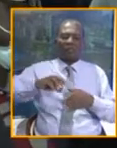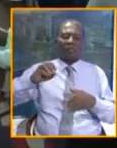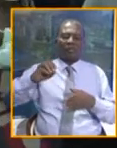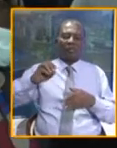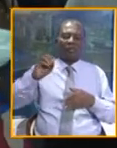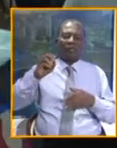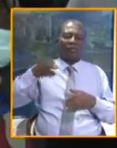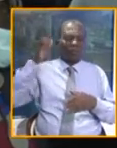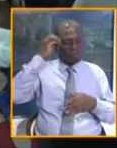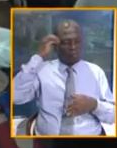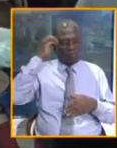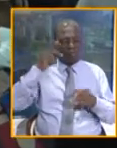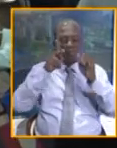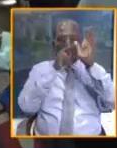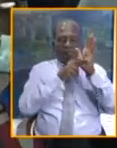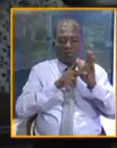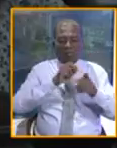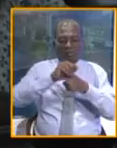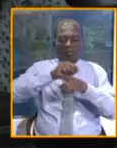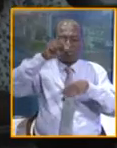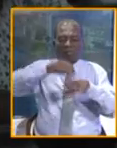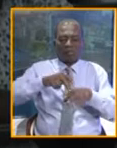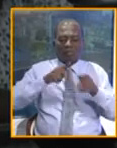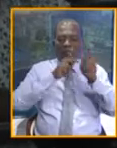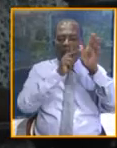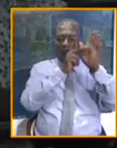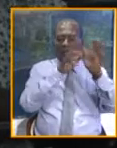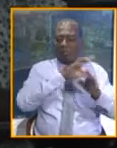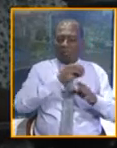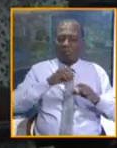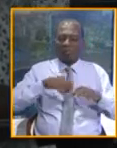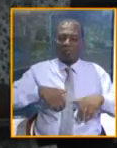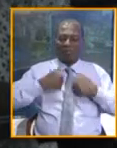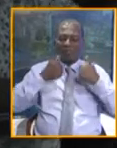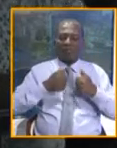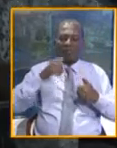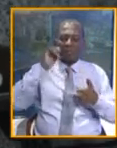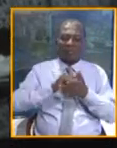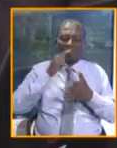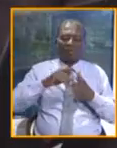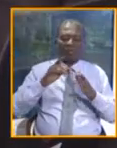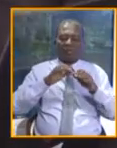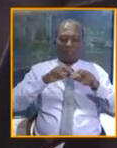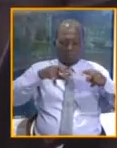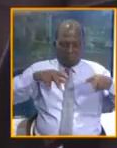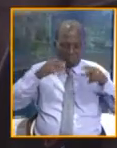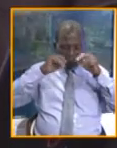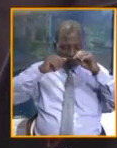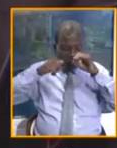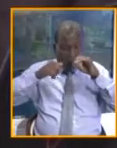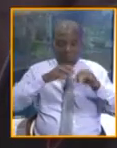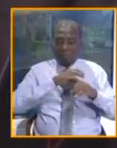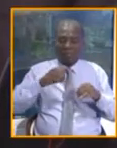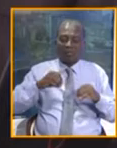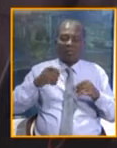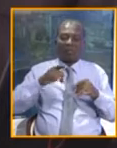Ouattara, présente les modules de formation aux professionnels de la santé. Ils portent sur l'ingénierie, la télémédecine et